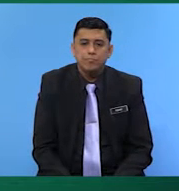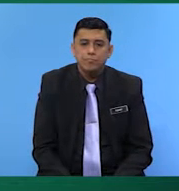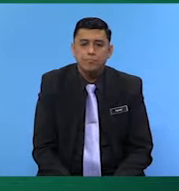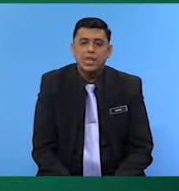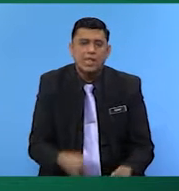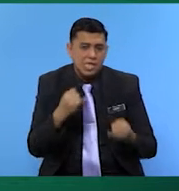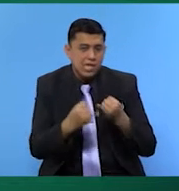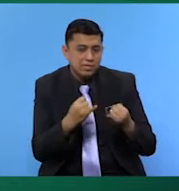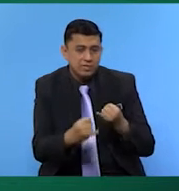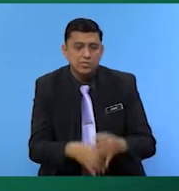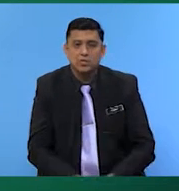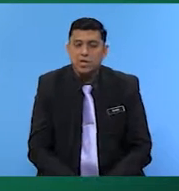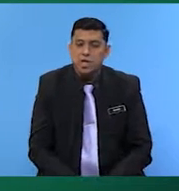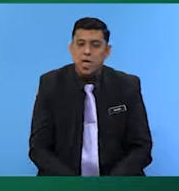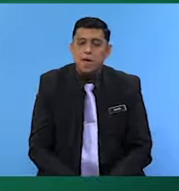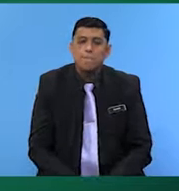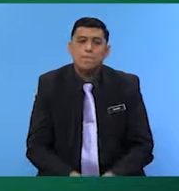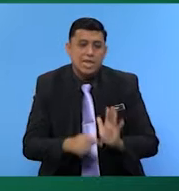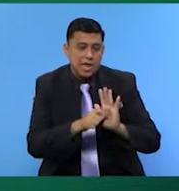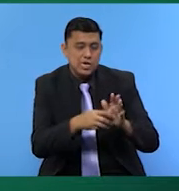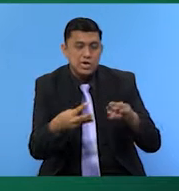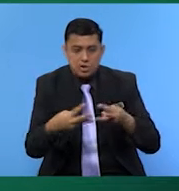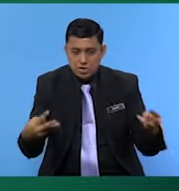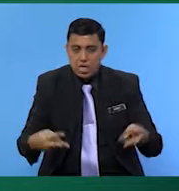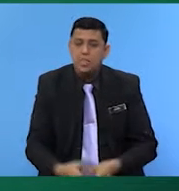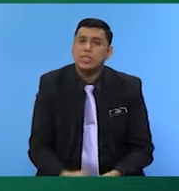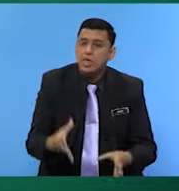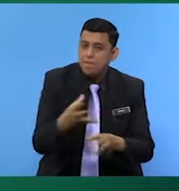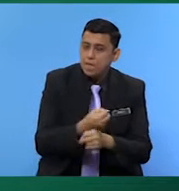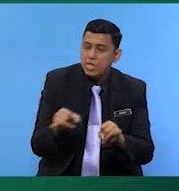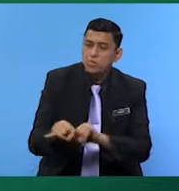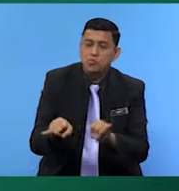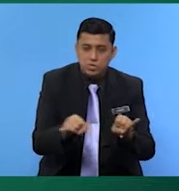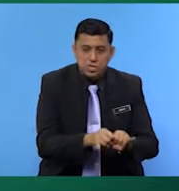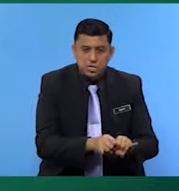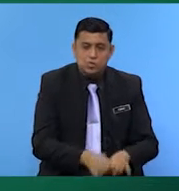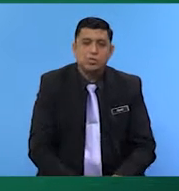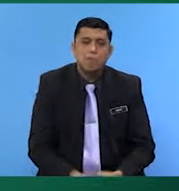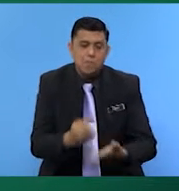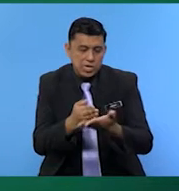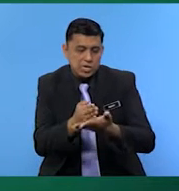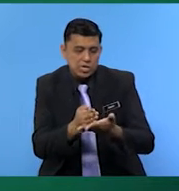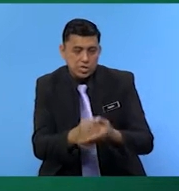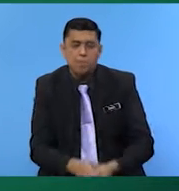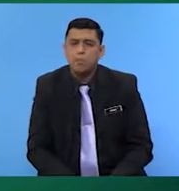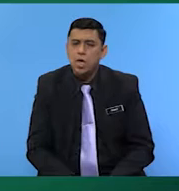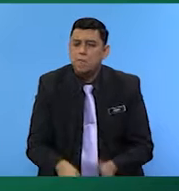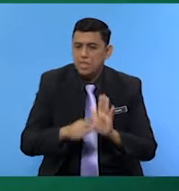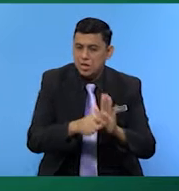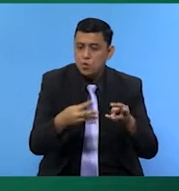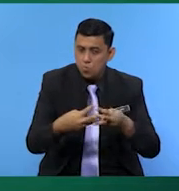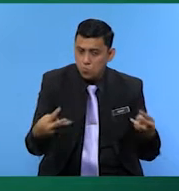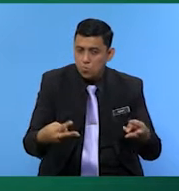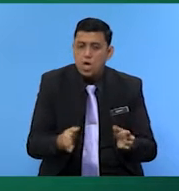aspek yang terakhir iaitu penanda wacana, okay, terdapat juga setengah soalan yang menggunakan penanda wacana